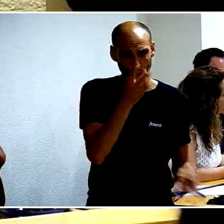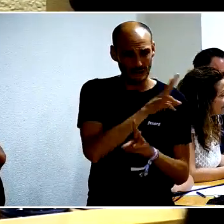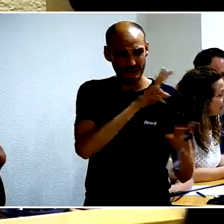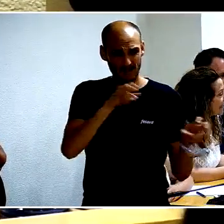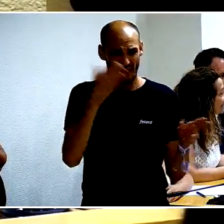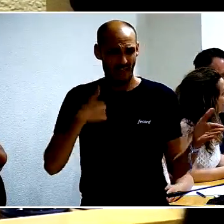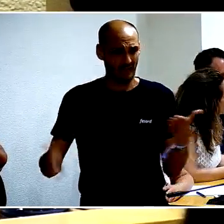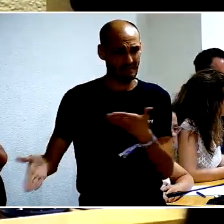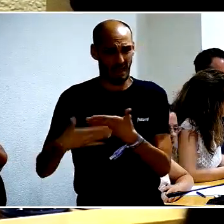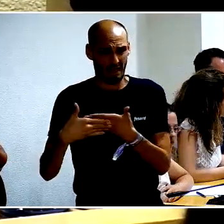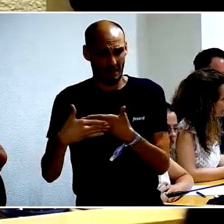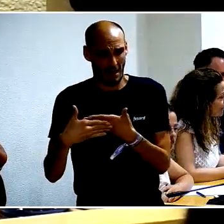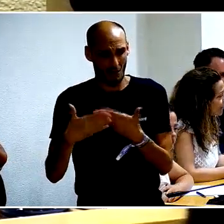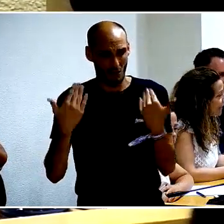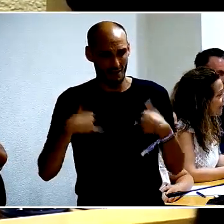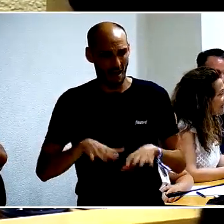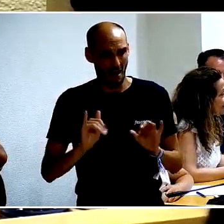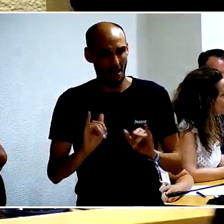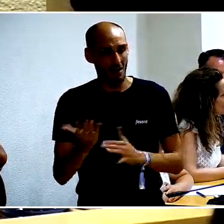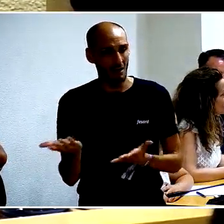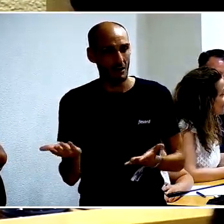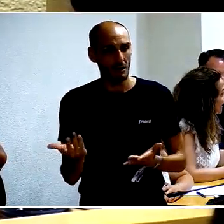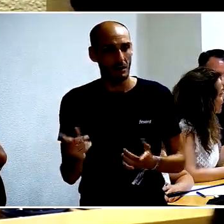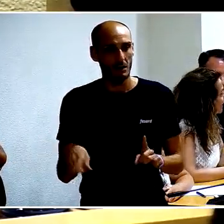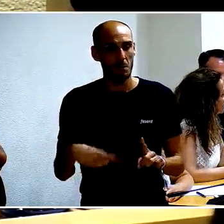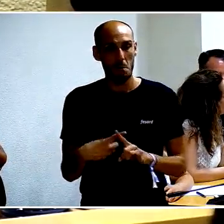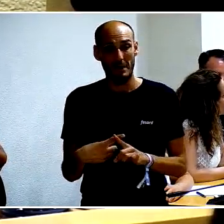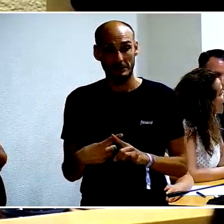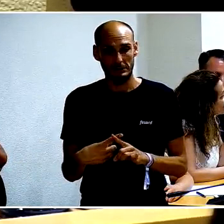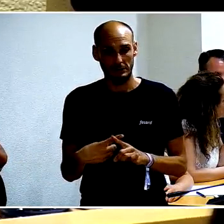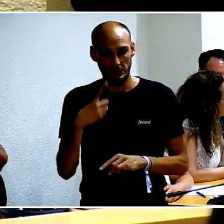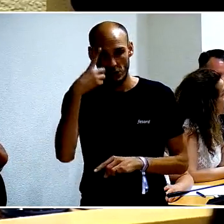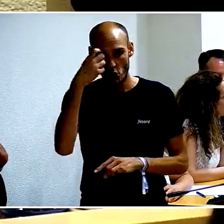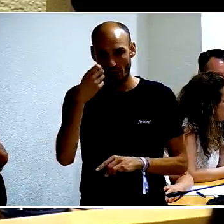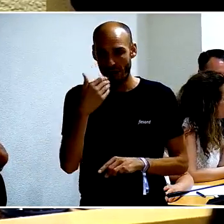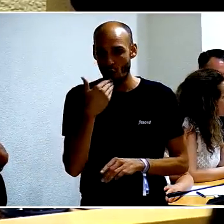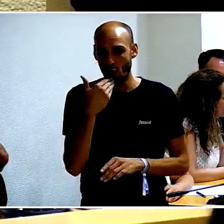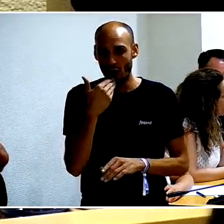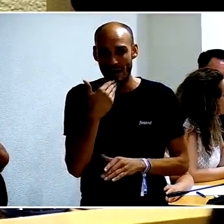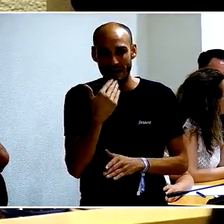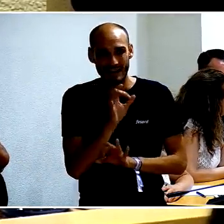tancat, en el que crec que no queda ningú atisbe,